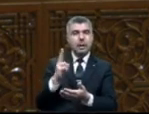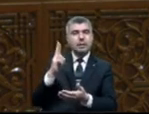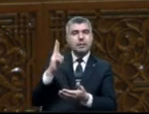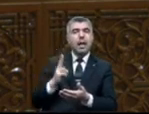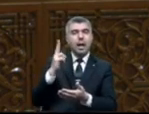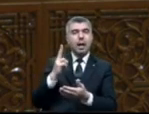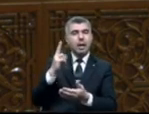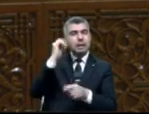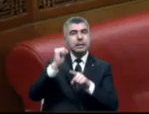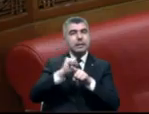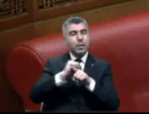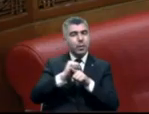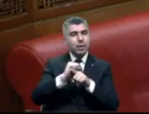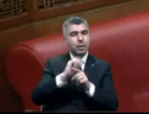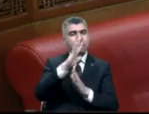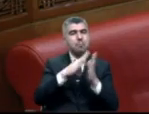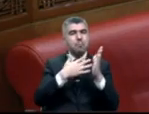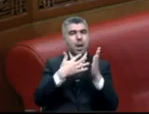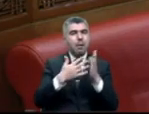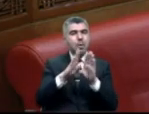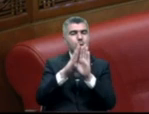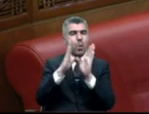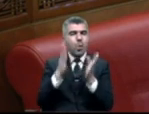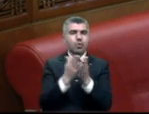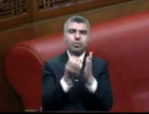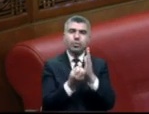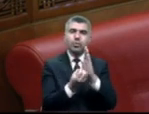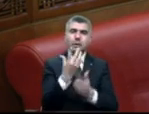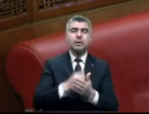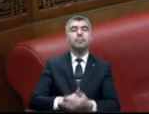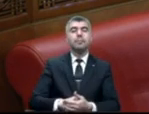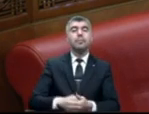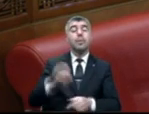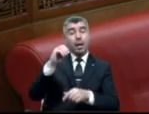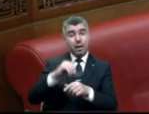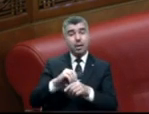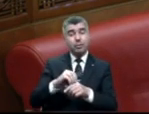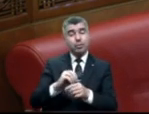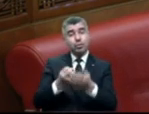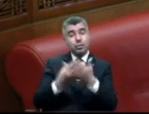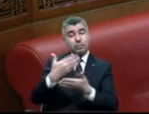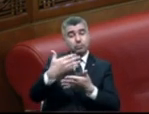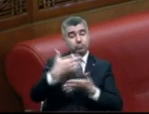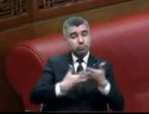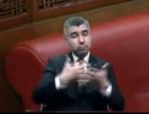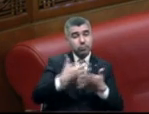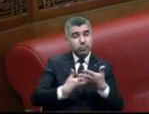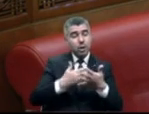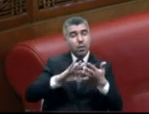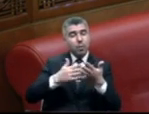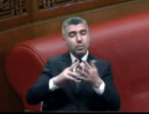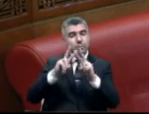التكوين هذه السنة من برامج تكوينية كلها جديدة. وتم إنجاز أيضا دراسات قطاعية تعتمد على بحوث ميدانية من